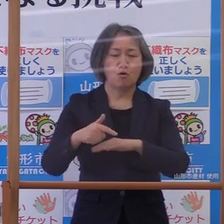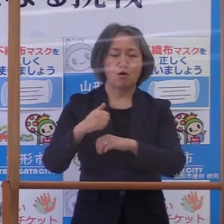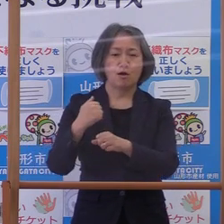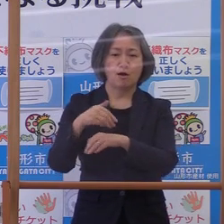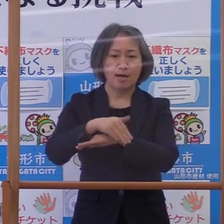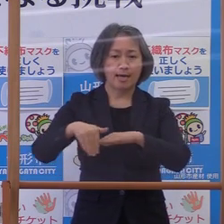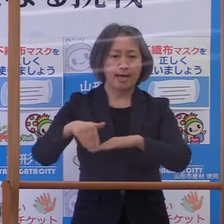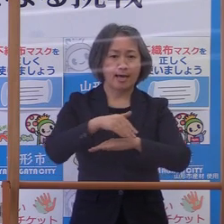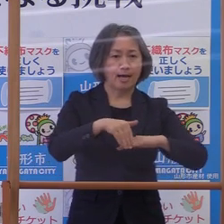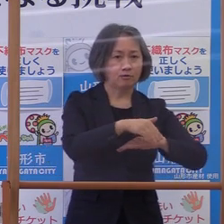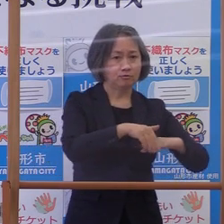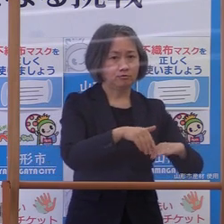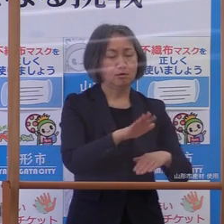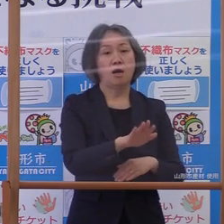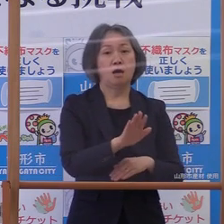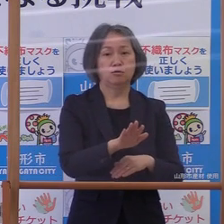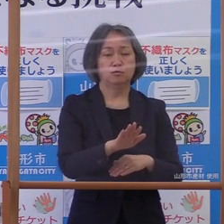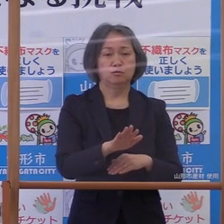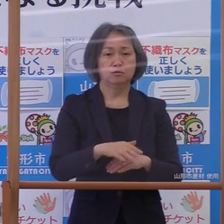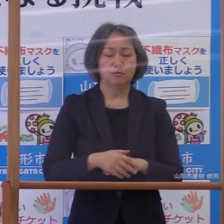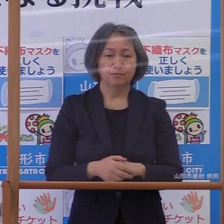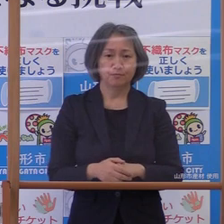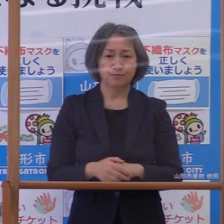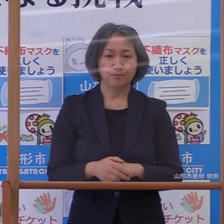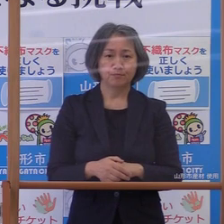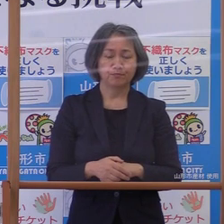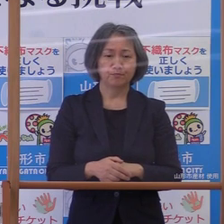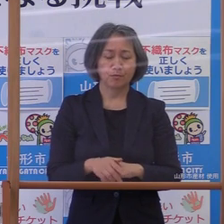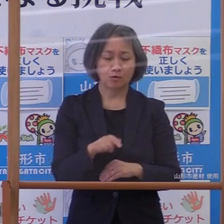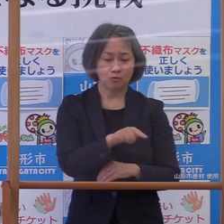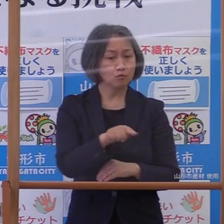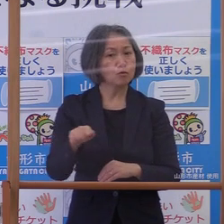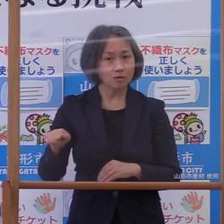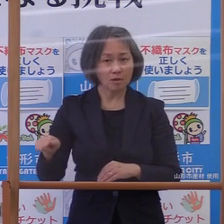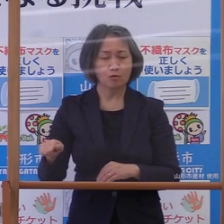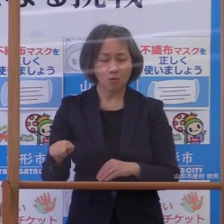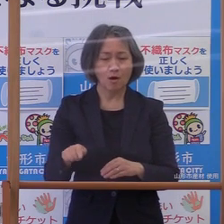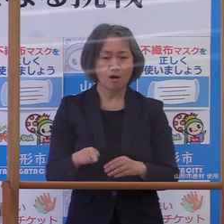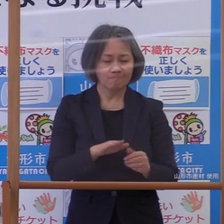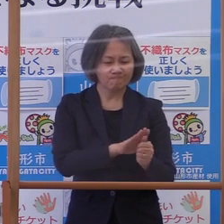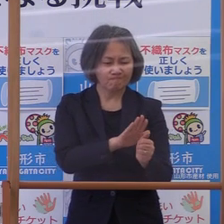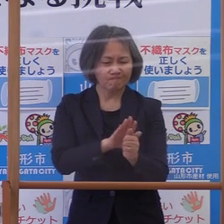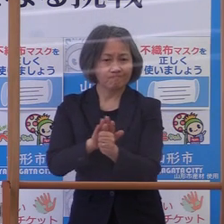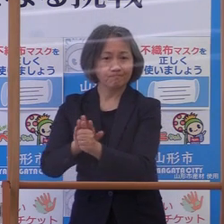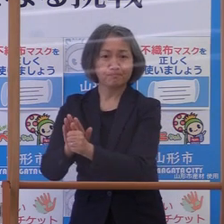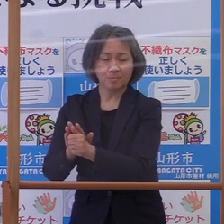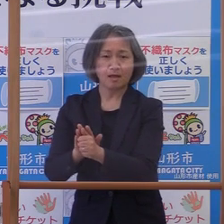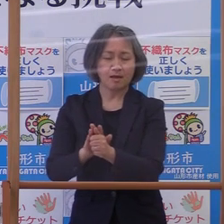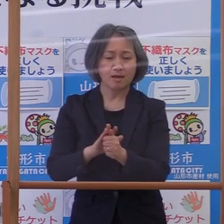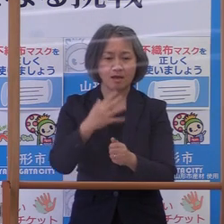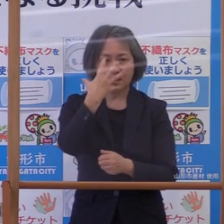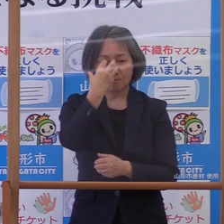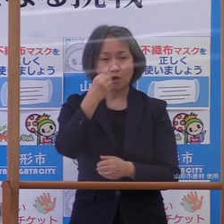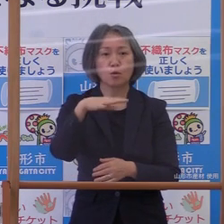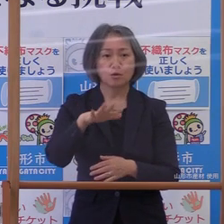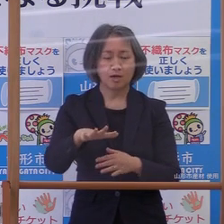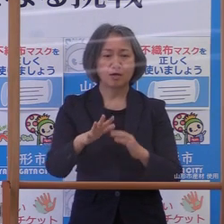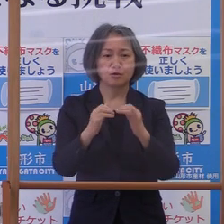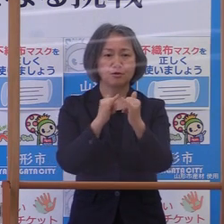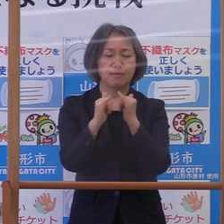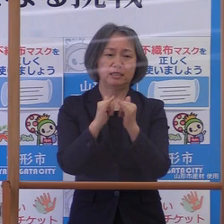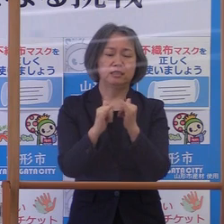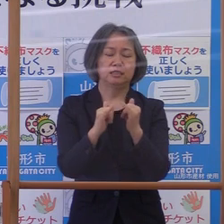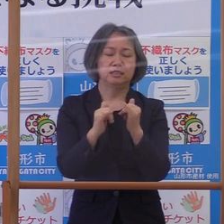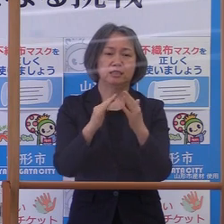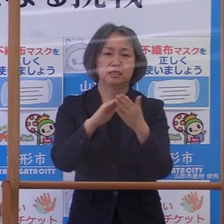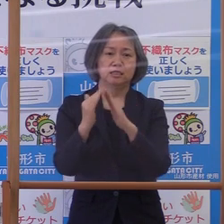きもございますので、そうしたところをしっかりと推し進めてですね、魅力ある中心市街地を作っていきたいという